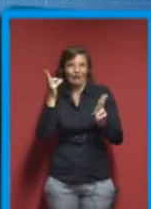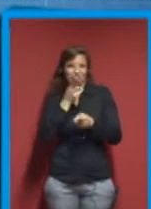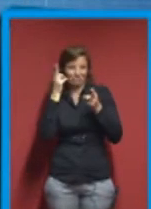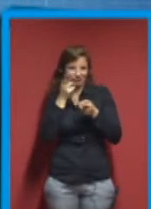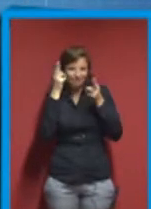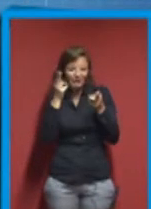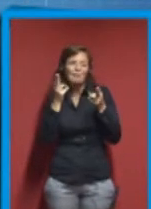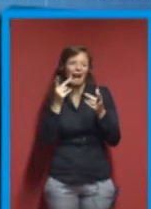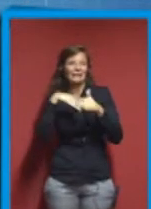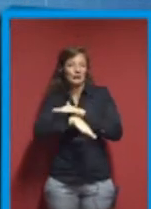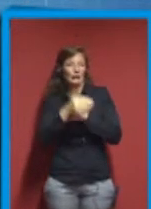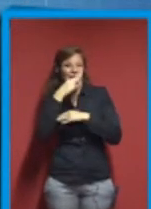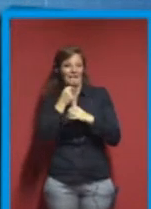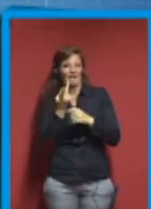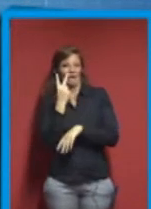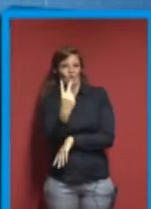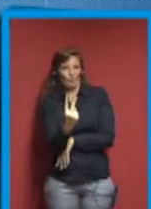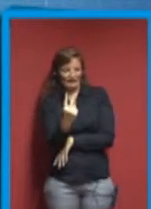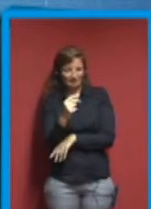bene, comunque.